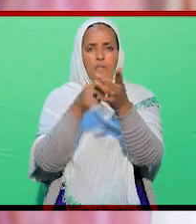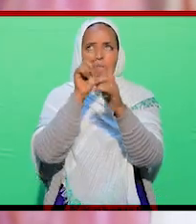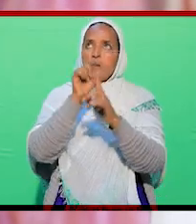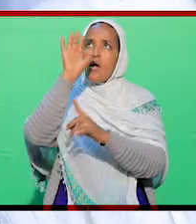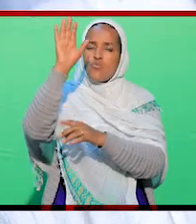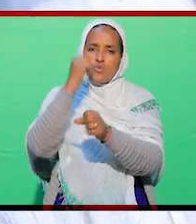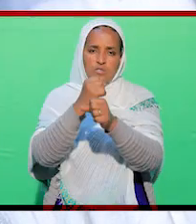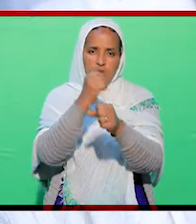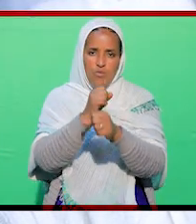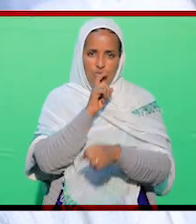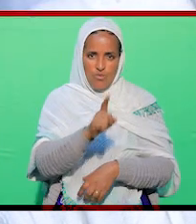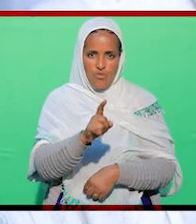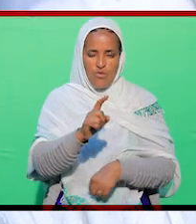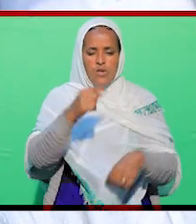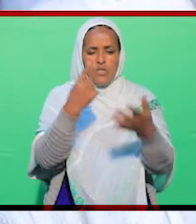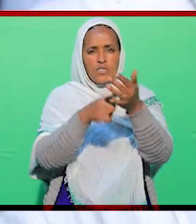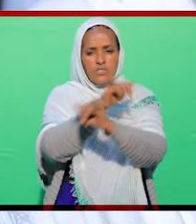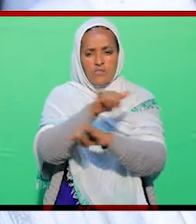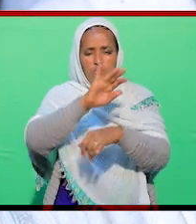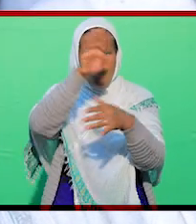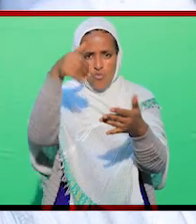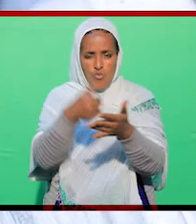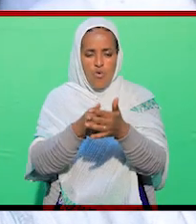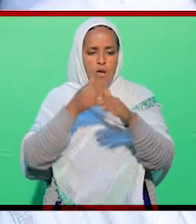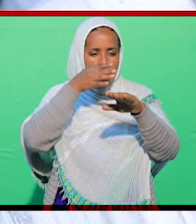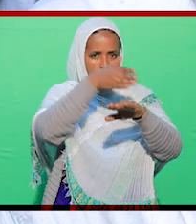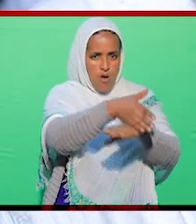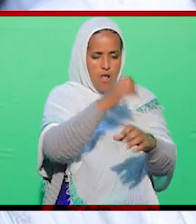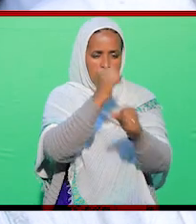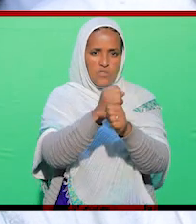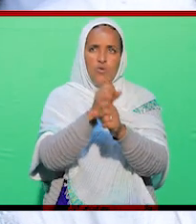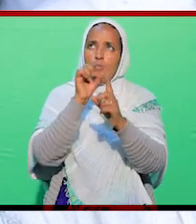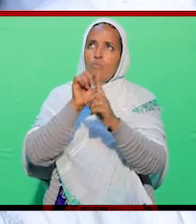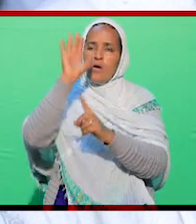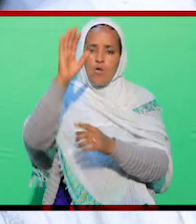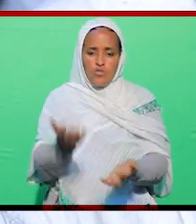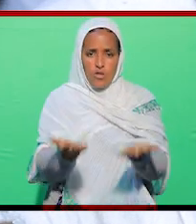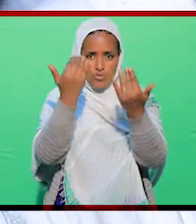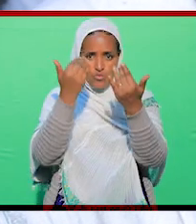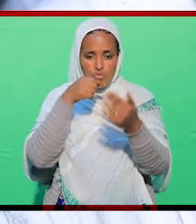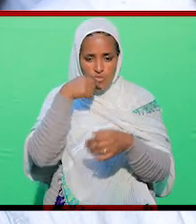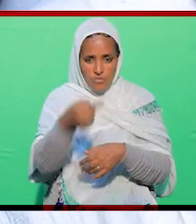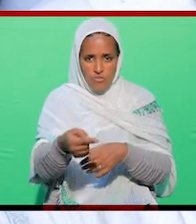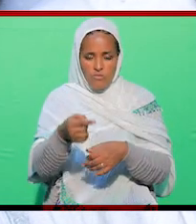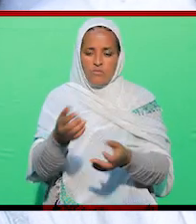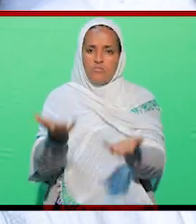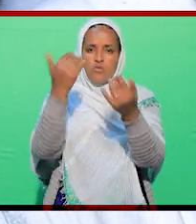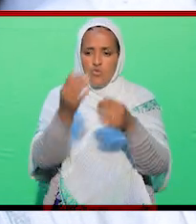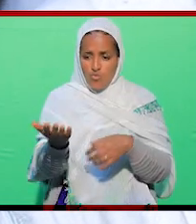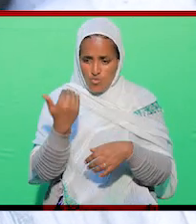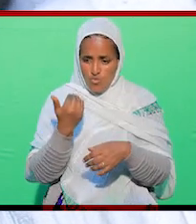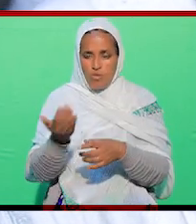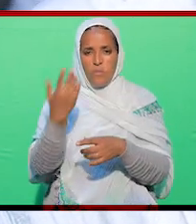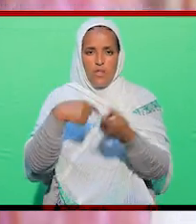አወጣች። ይሄ በቃሉ የሰራው ስራ ነው። እንደዚሁም ሁሉ በኋላም የሚሰራው በቃሉ ነው። ተነሱ